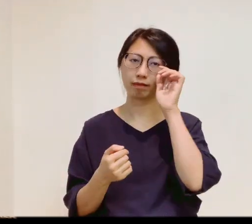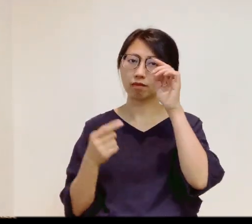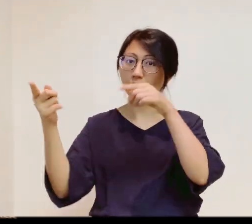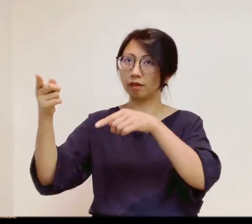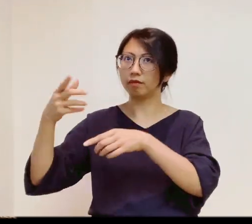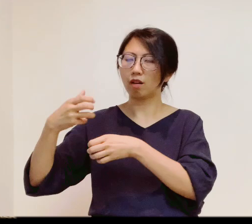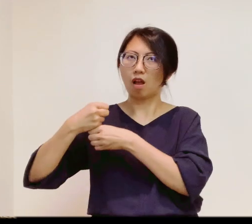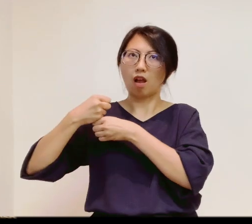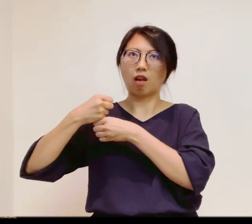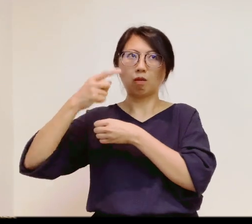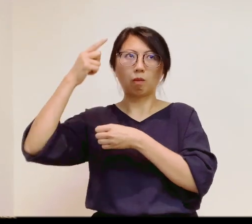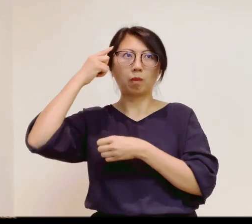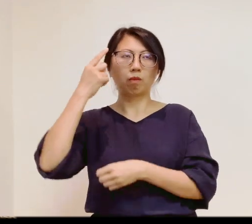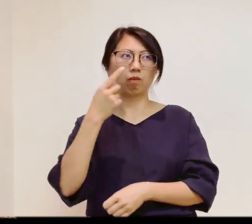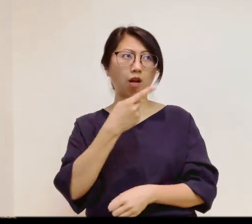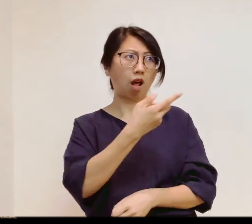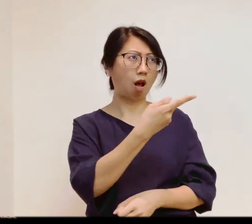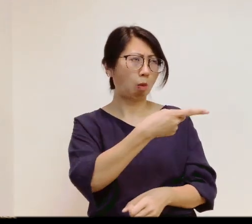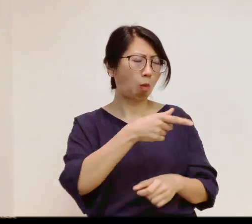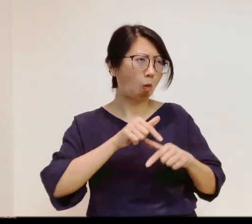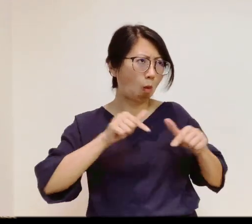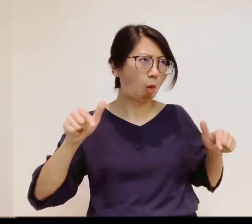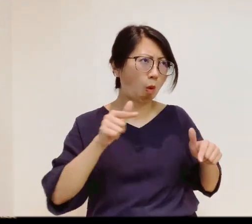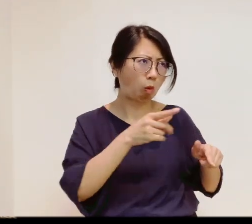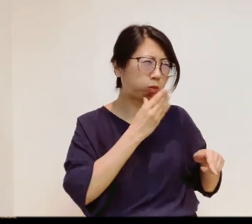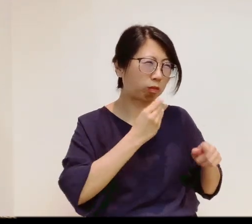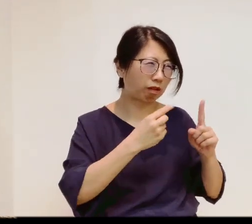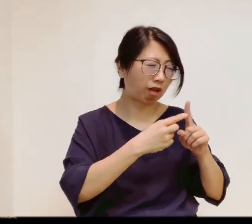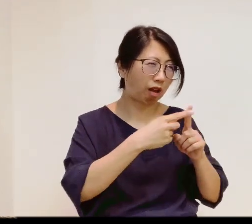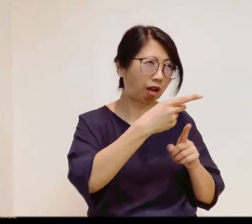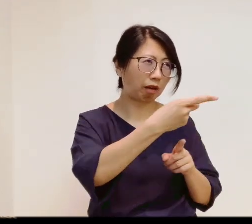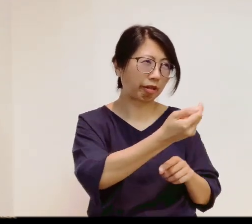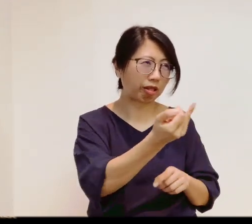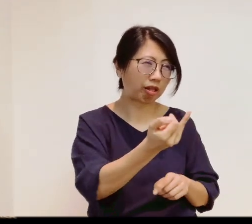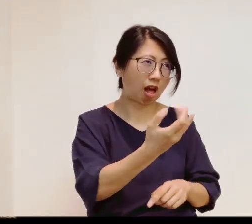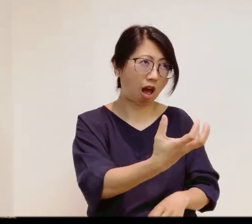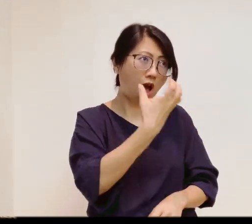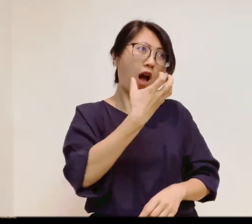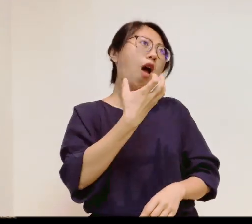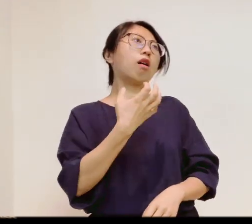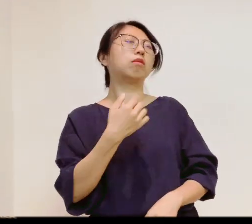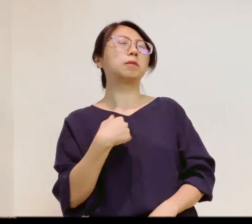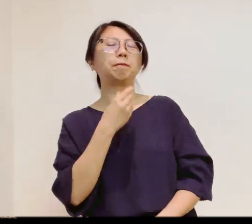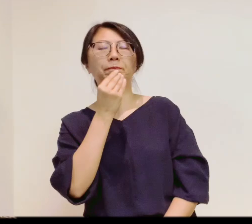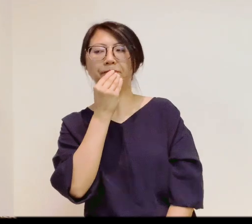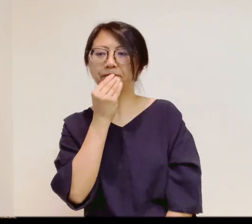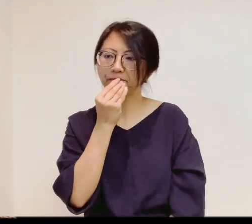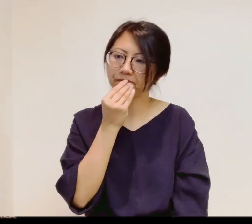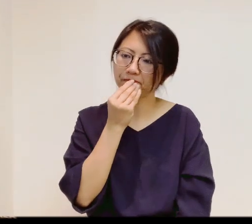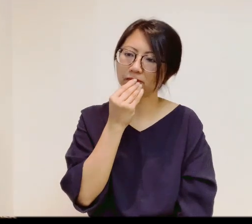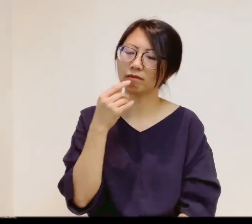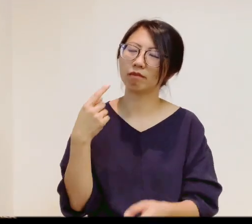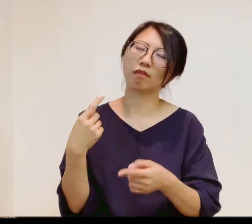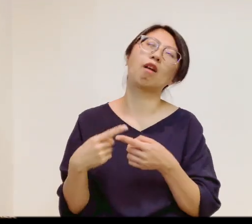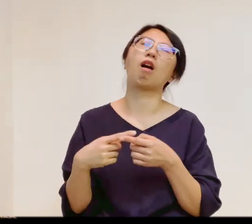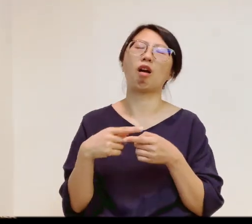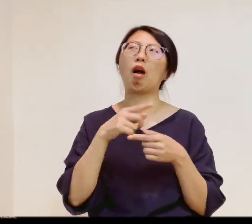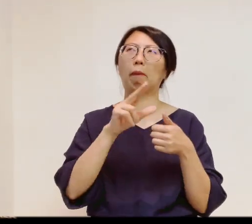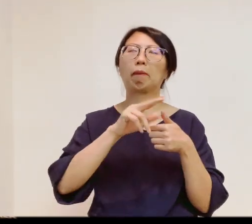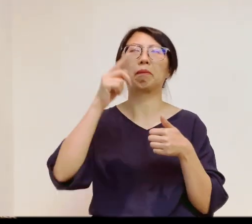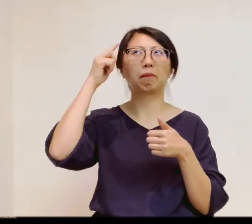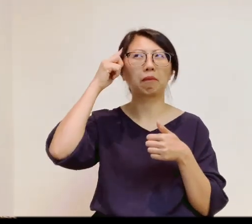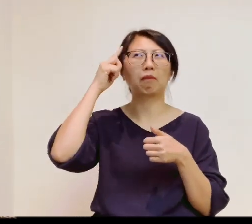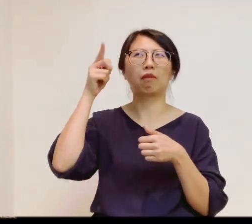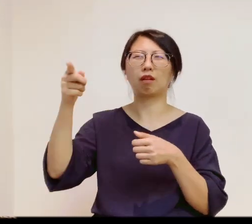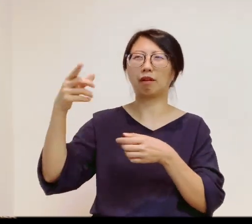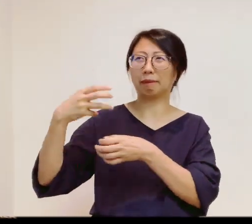唔係開槍打死佢啊，係咧聲都唔敢聲，縮埋一邊。佢話你見到其實有好多呢啲咁嘅人，根本就係懦夫嚟，